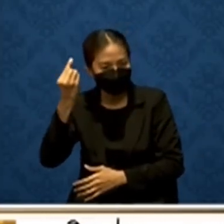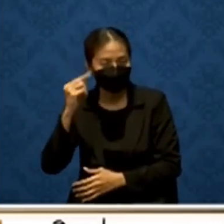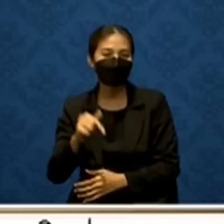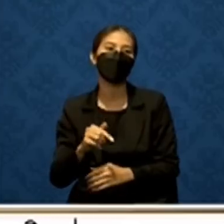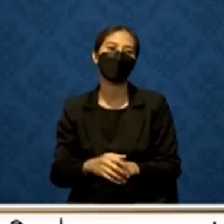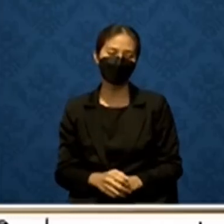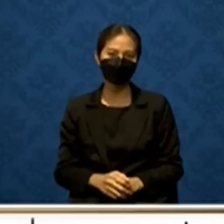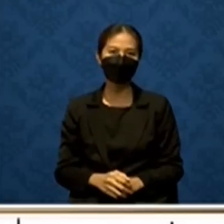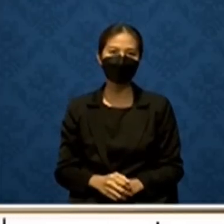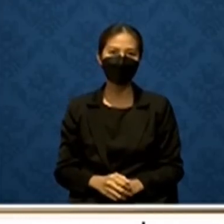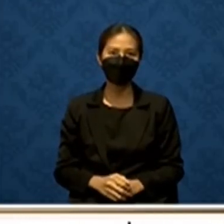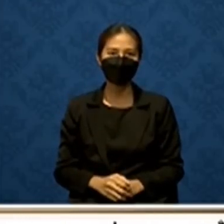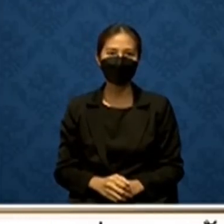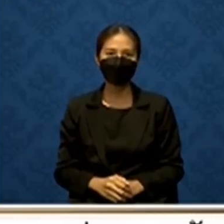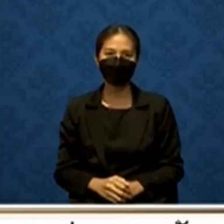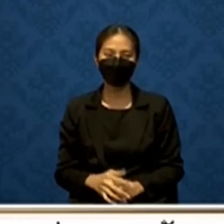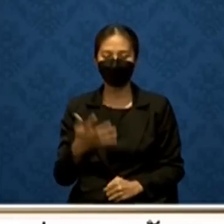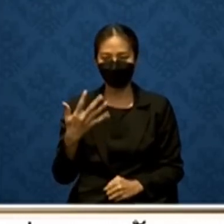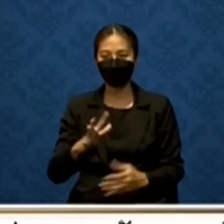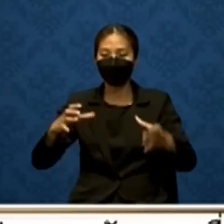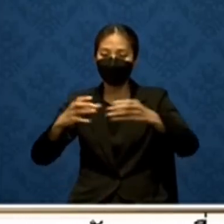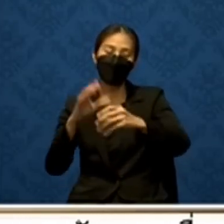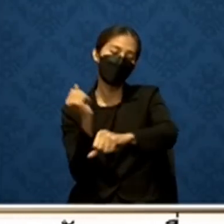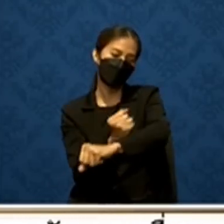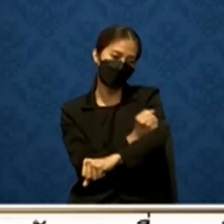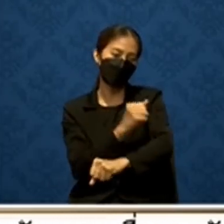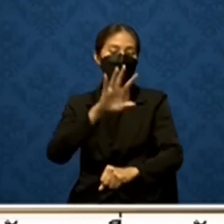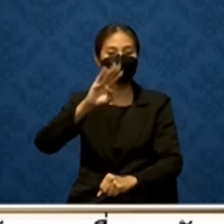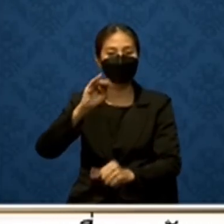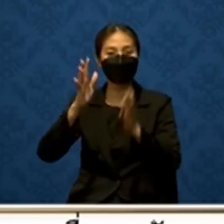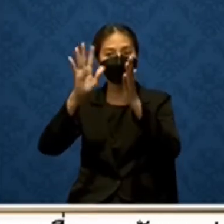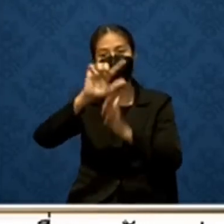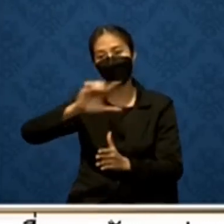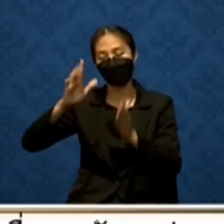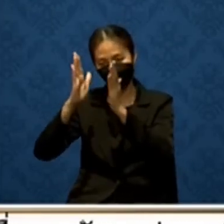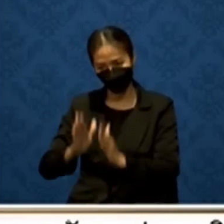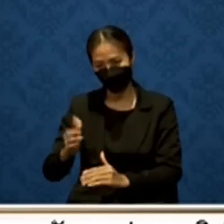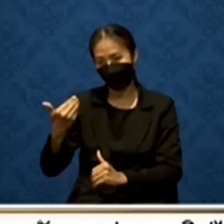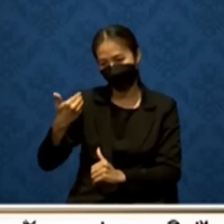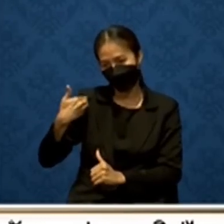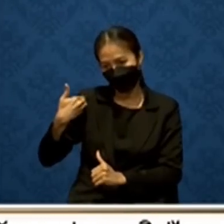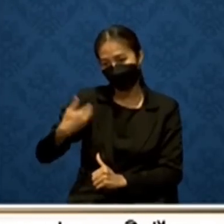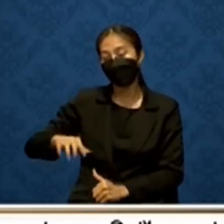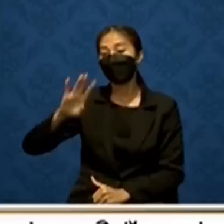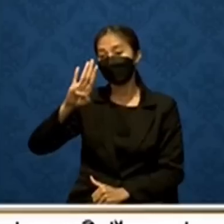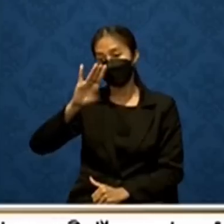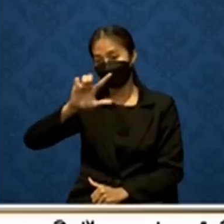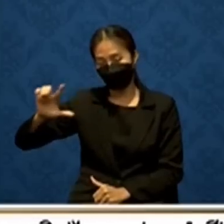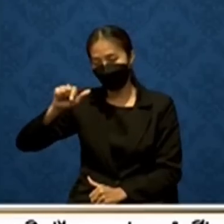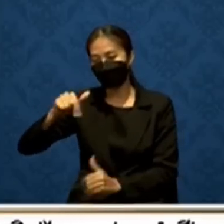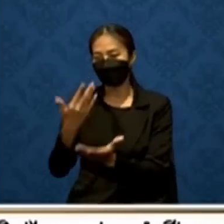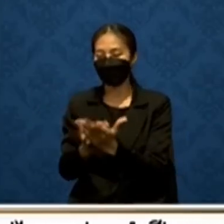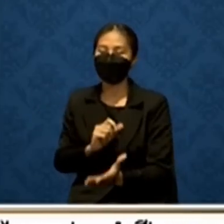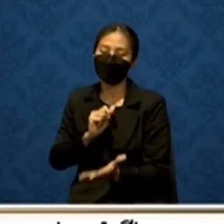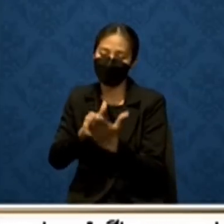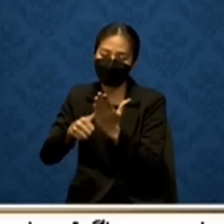เราสถึ 40% ครัแรงงานทประเทศเรา 40 ล้านคนมีแค่ 4 ล้านคนที่เสยภาษีหมายคามวาทงหมดน